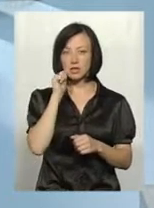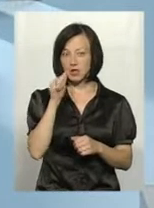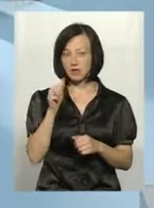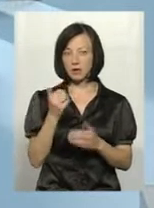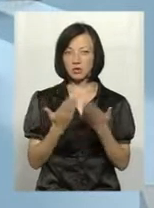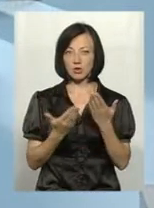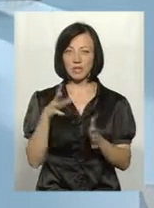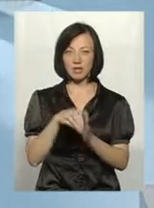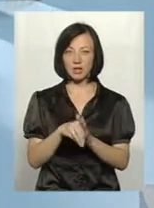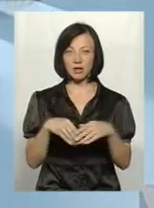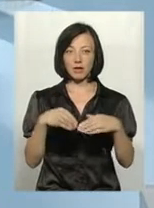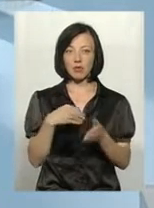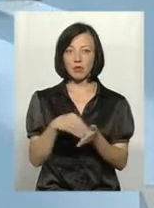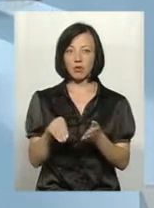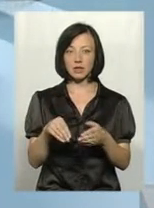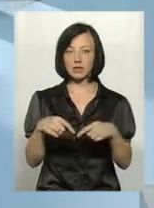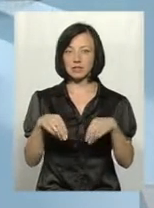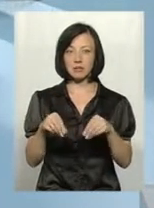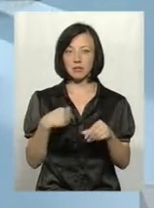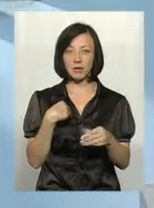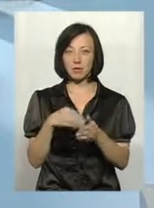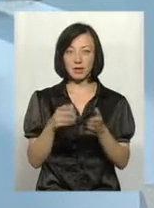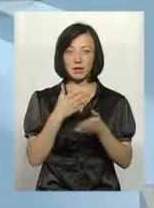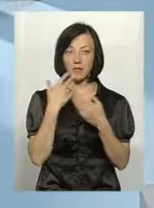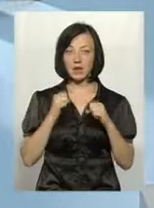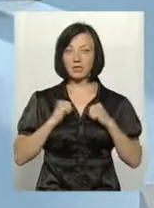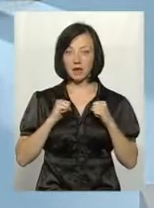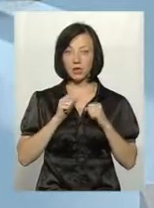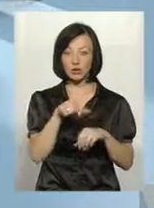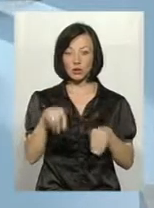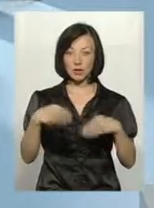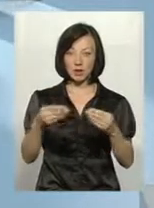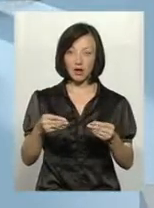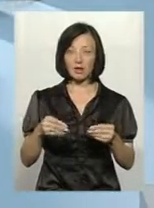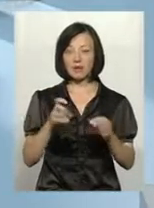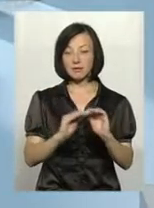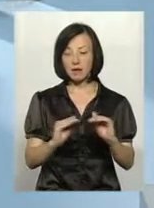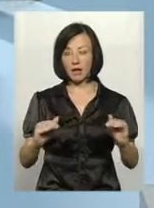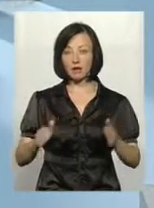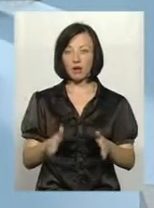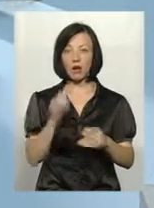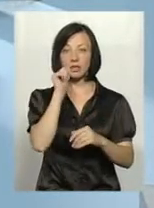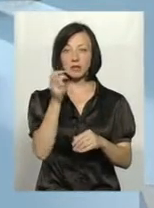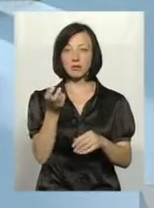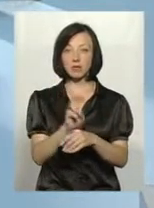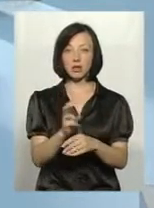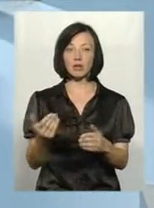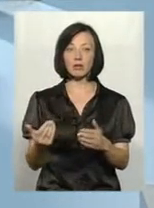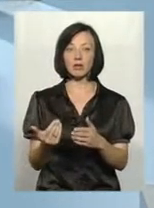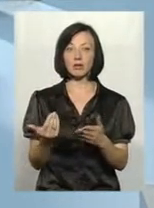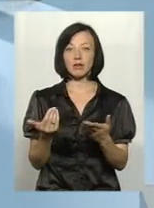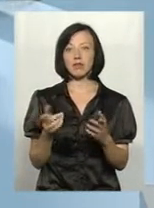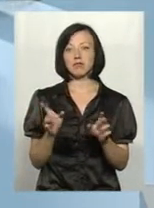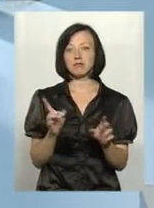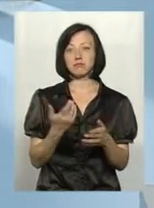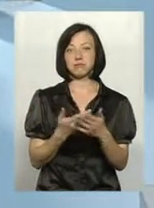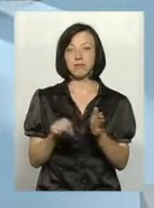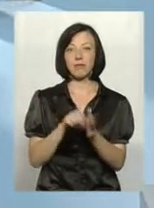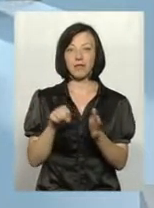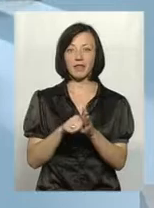продаж землі, він каже, а мене купити грошей землі немає, я стараюсь людям дати, на садик, на дорогу, от, а завтра прийде якийсь новориш з великою калиткою і